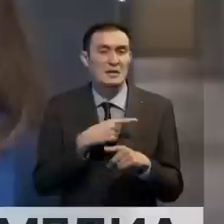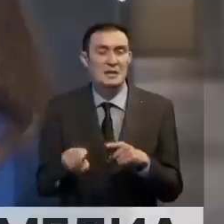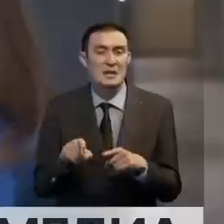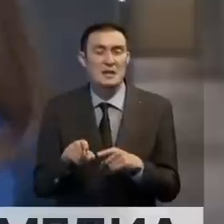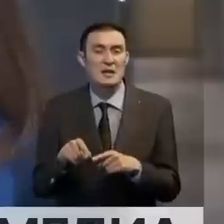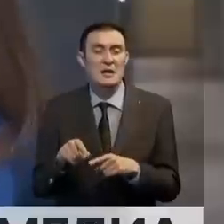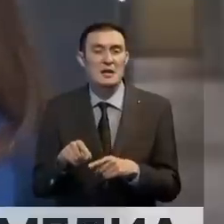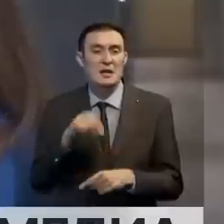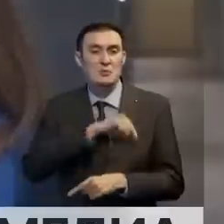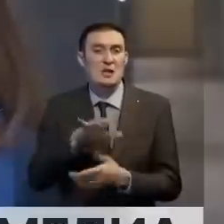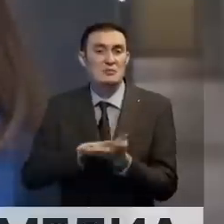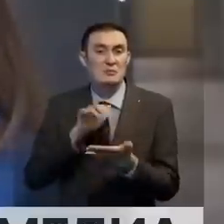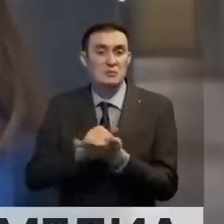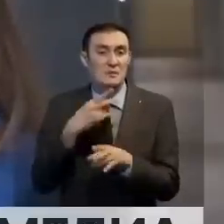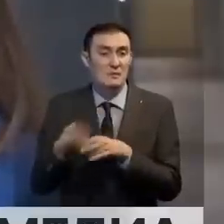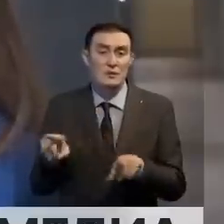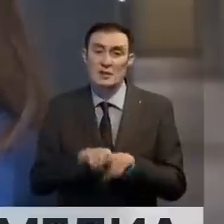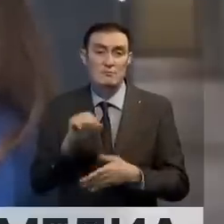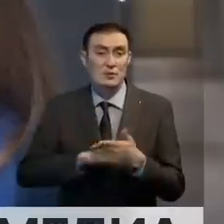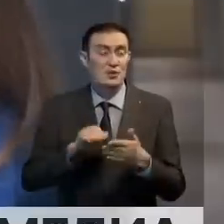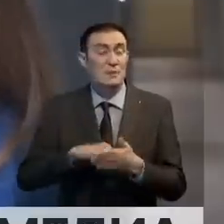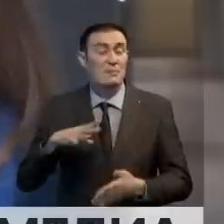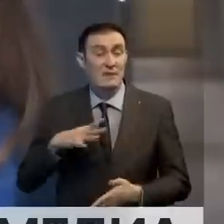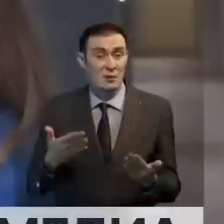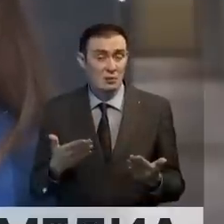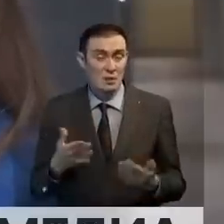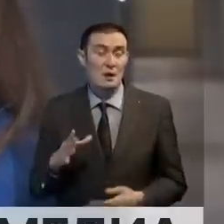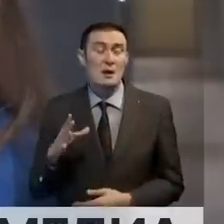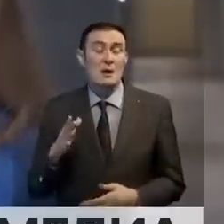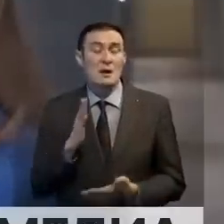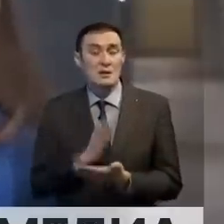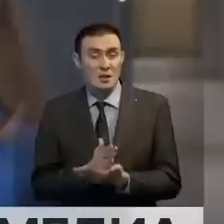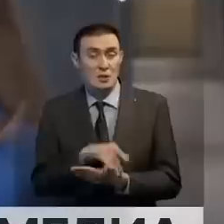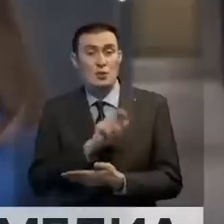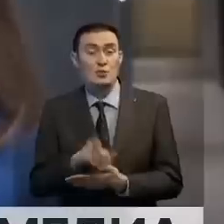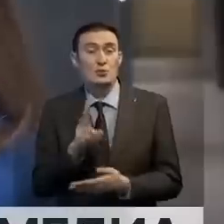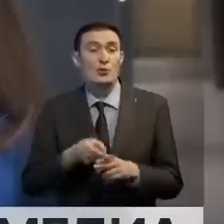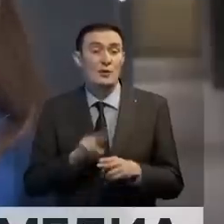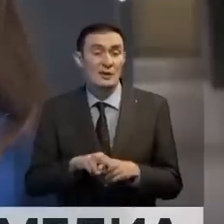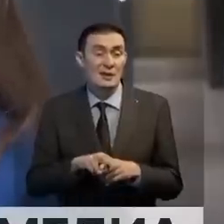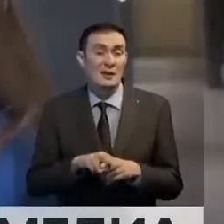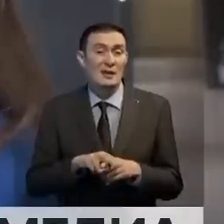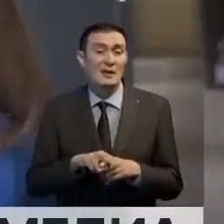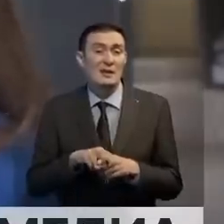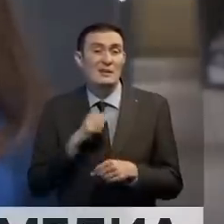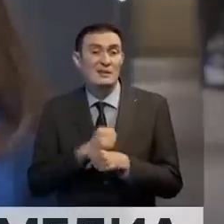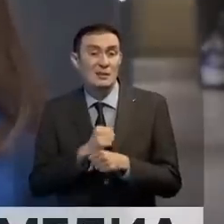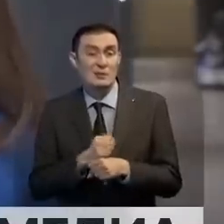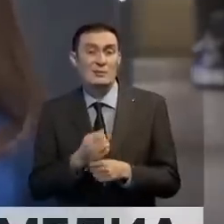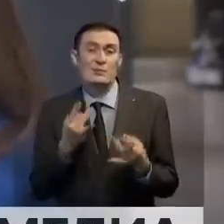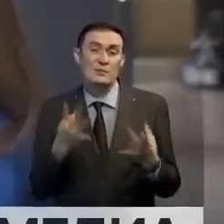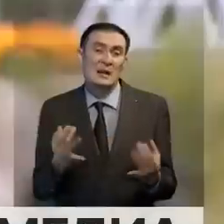чью-то репутацию попортить. То есть это все вот такие причины. Ну и есть, конечно же, люди, которые это делают просто ради там